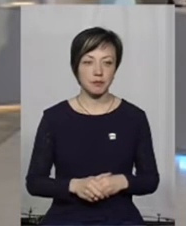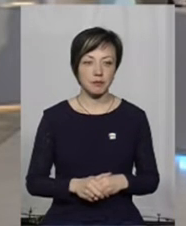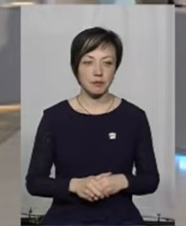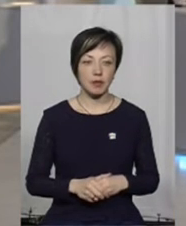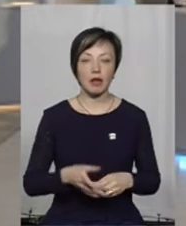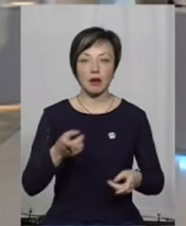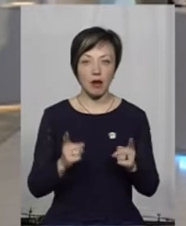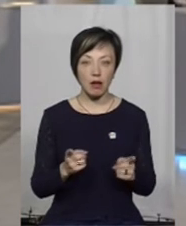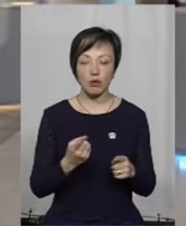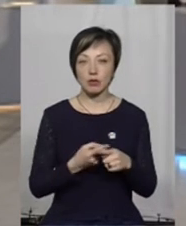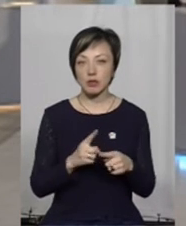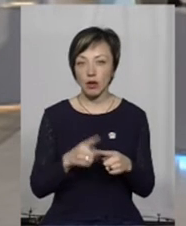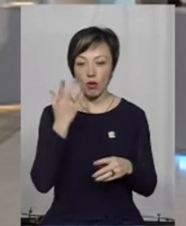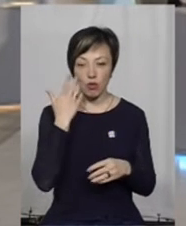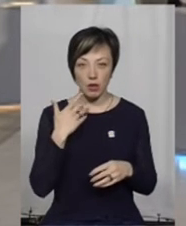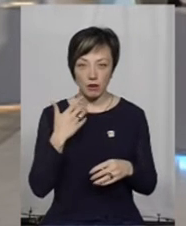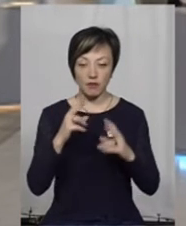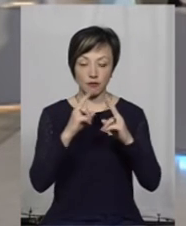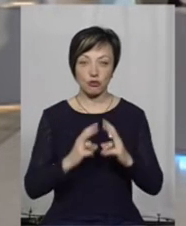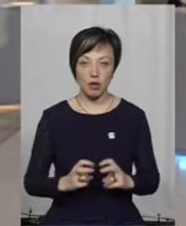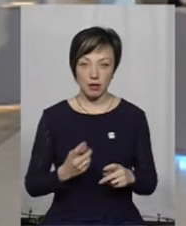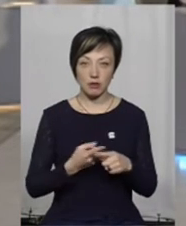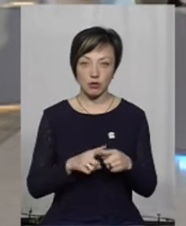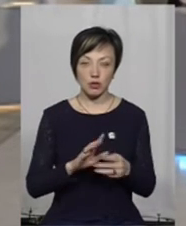що реально, коли ми вивчали